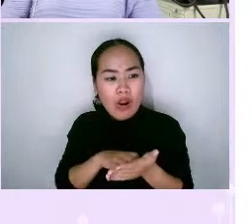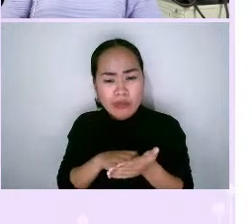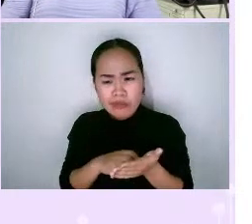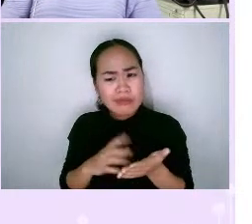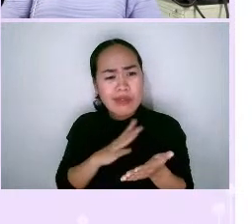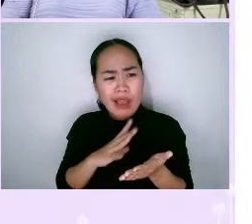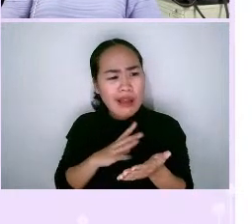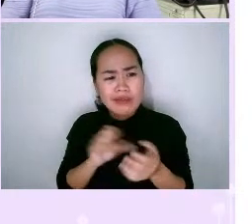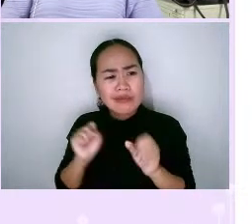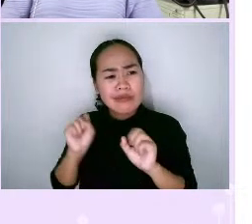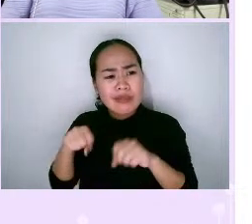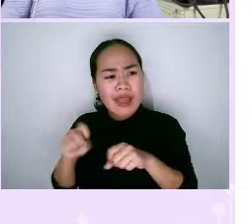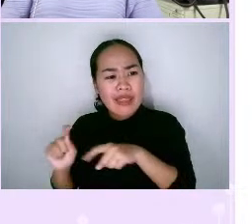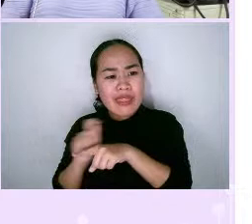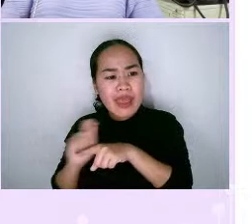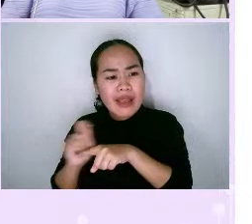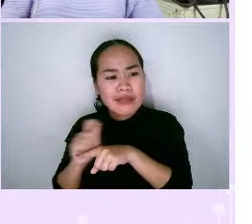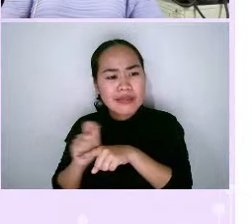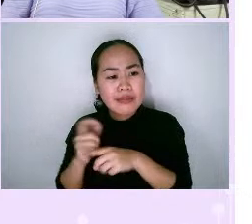na pwedeng makuha natin